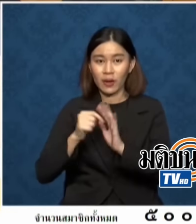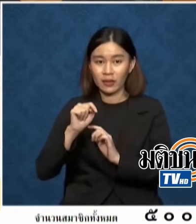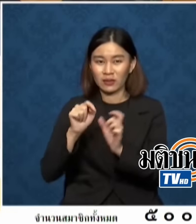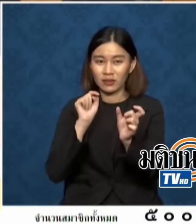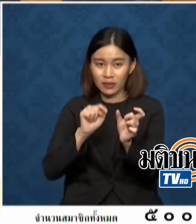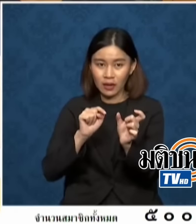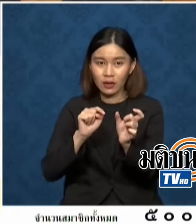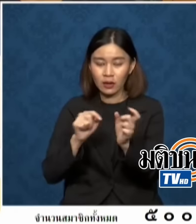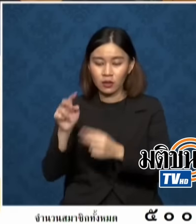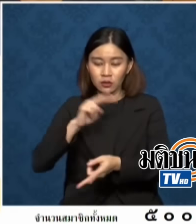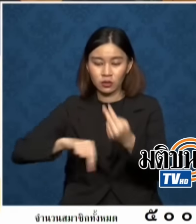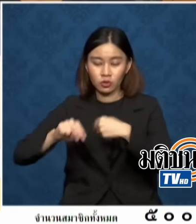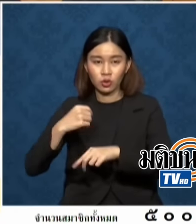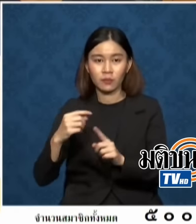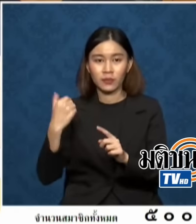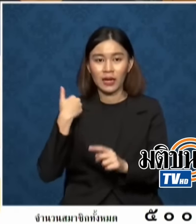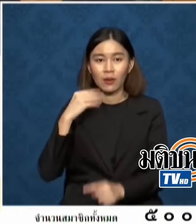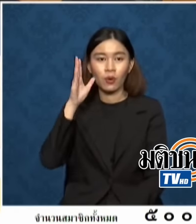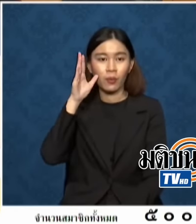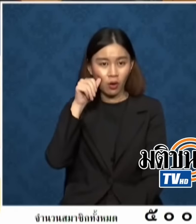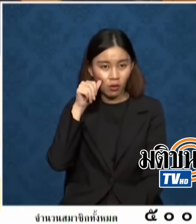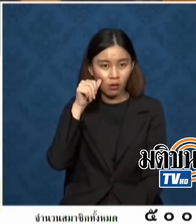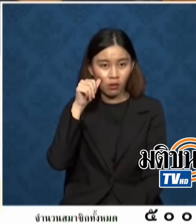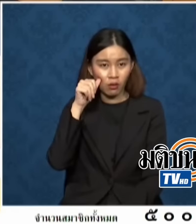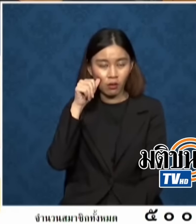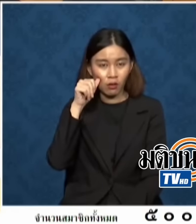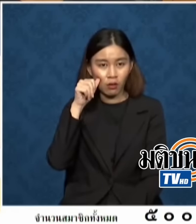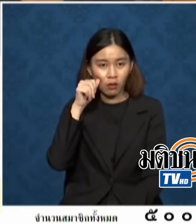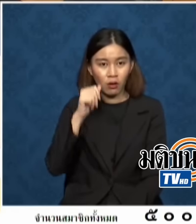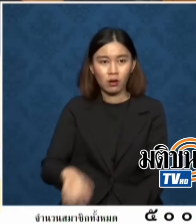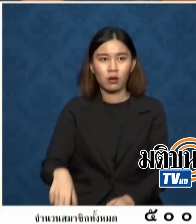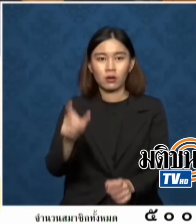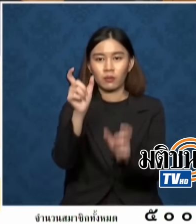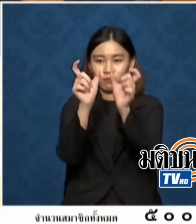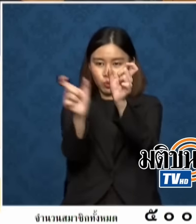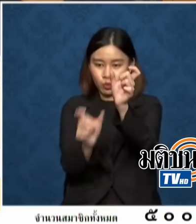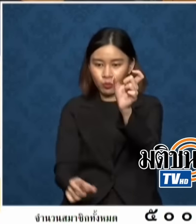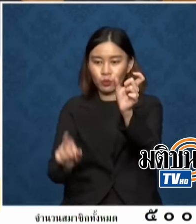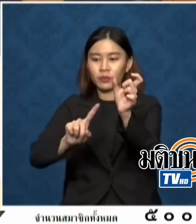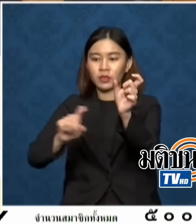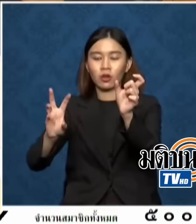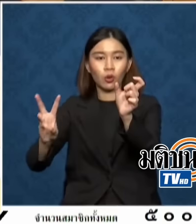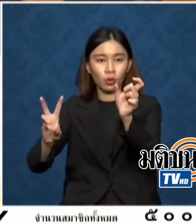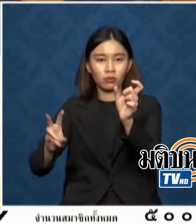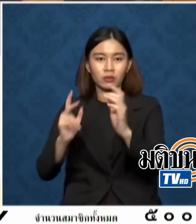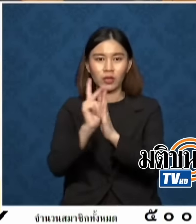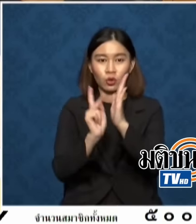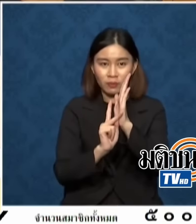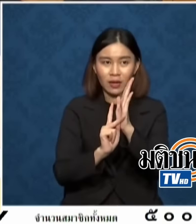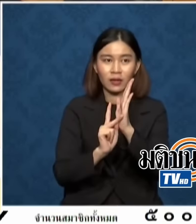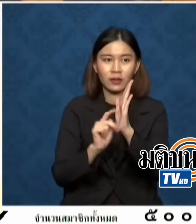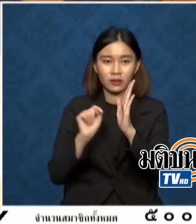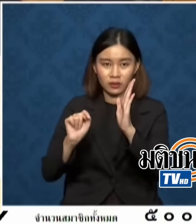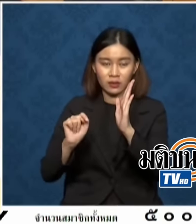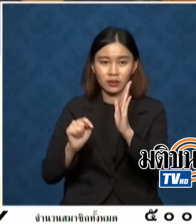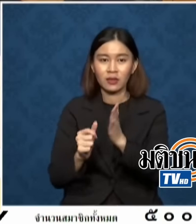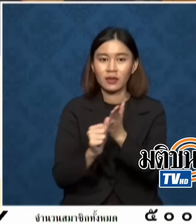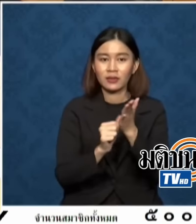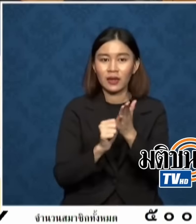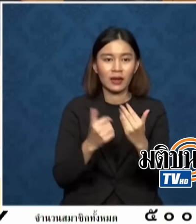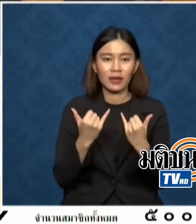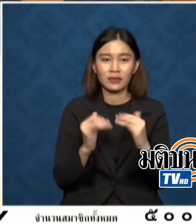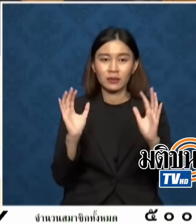เท่าที่ตรวจสอบมีคำว่าบิดามีปรากฏ106ที่ในประมวลกฎหมายแพ่งและพาณิชย์ซึ่งอาจจะไม่ได้ถูกแก้ไข